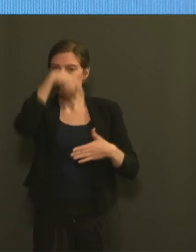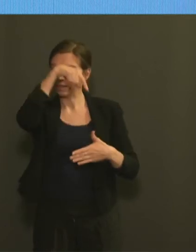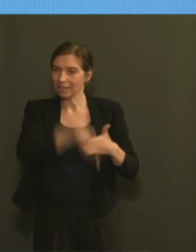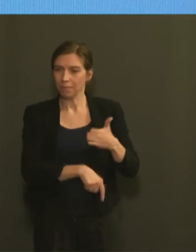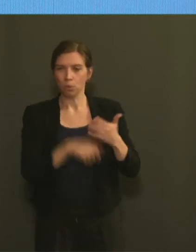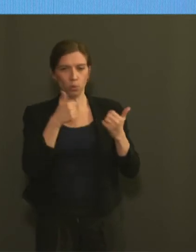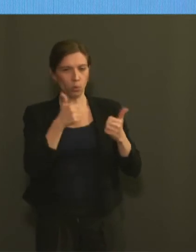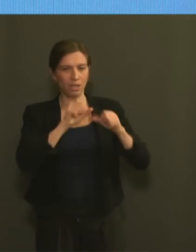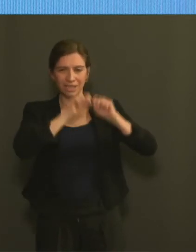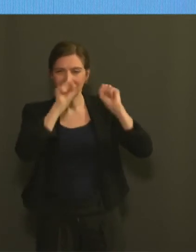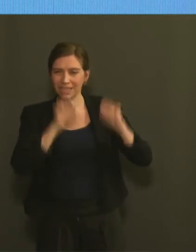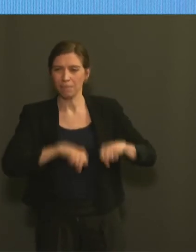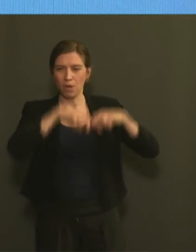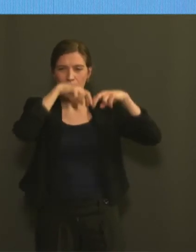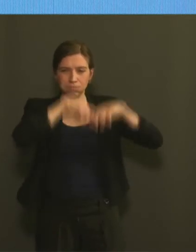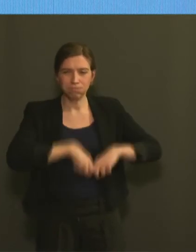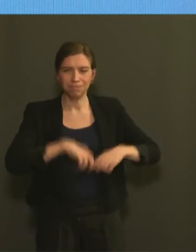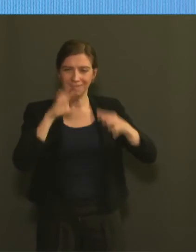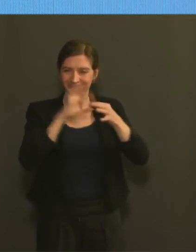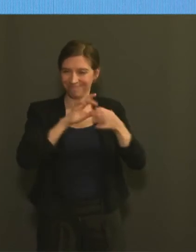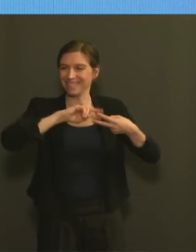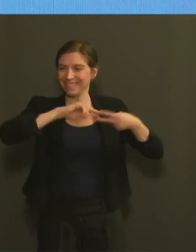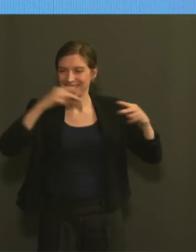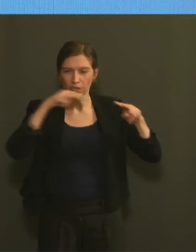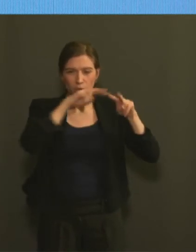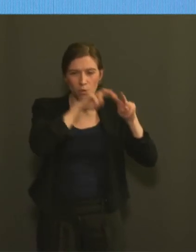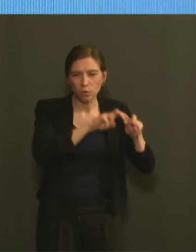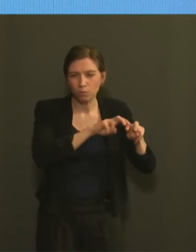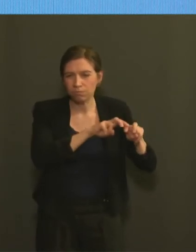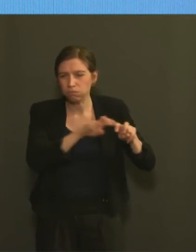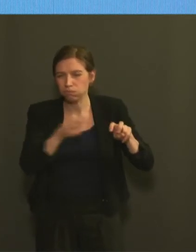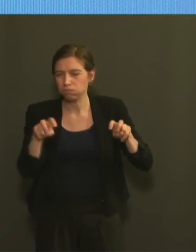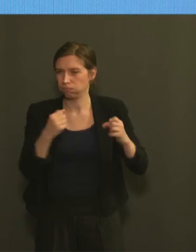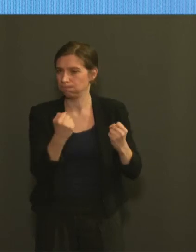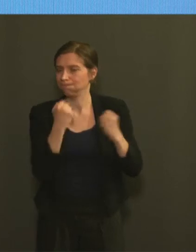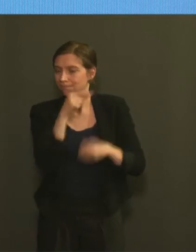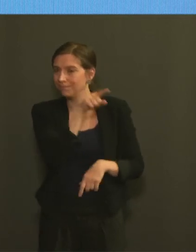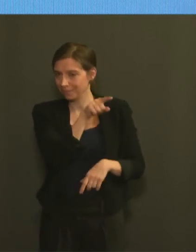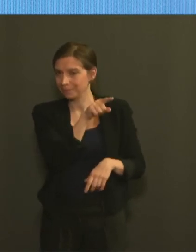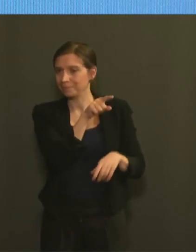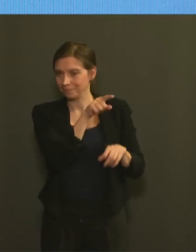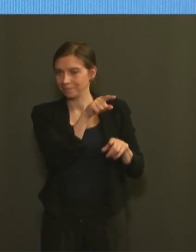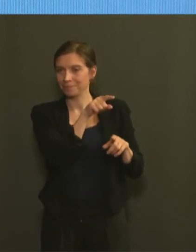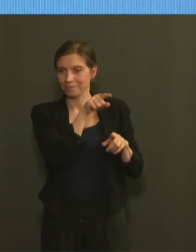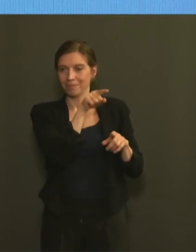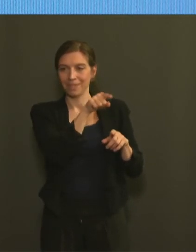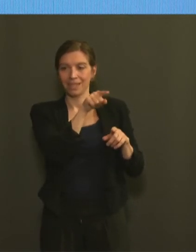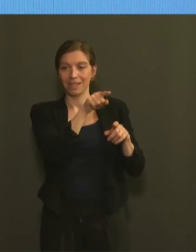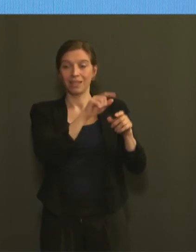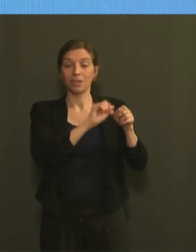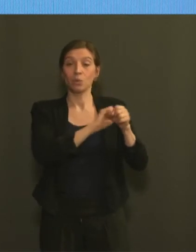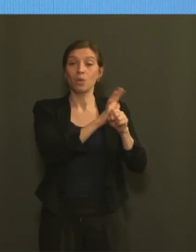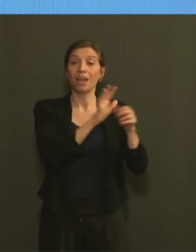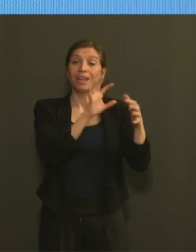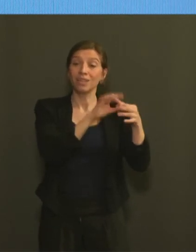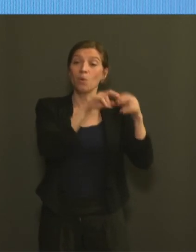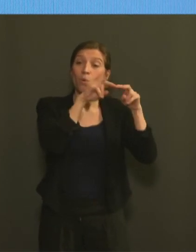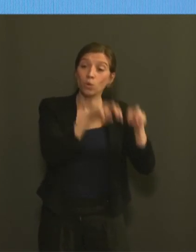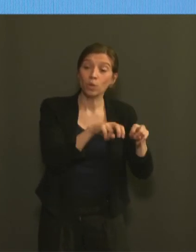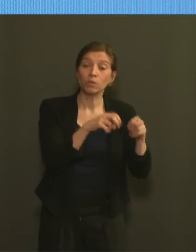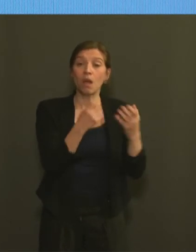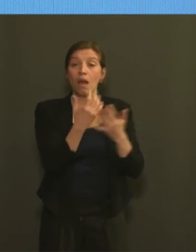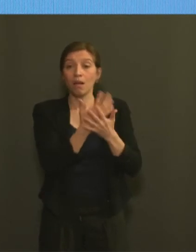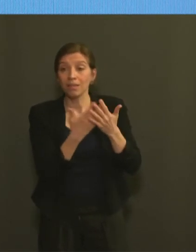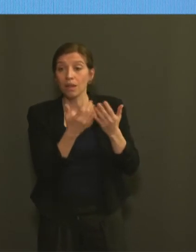survey en studio et épidémiologie ceux ci reviennent sur ce média qui me gêne dans divers autres lots pts 15